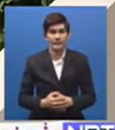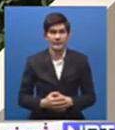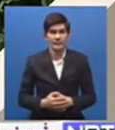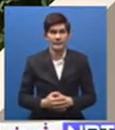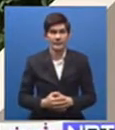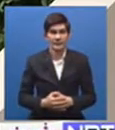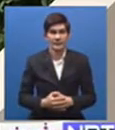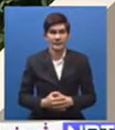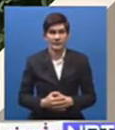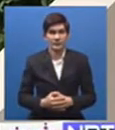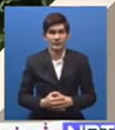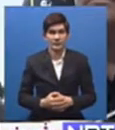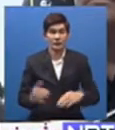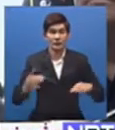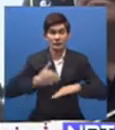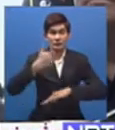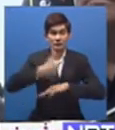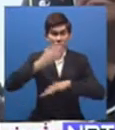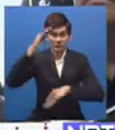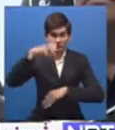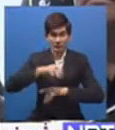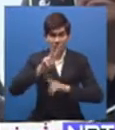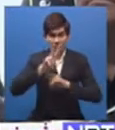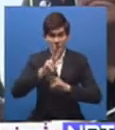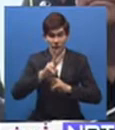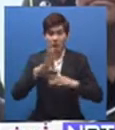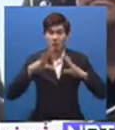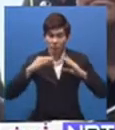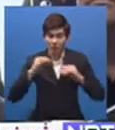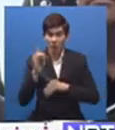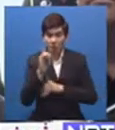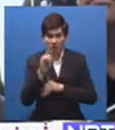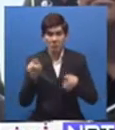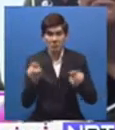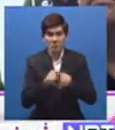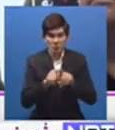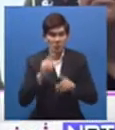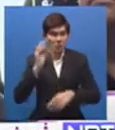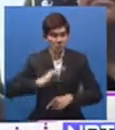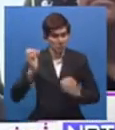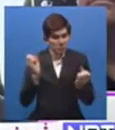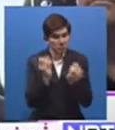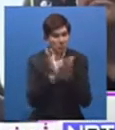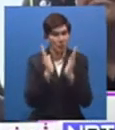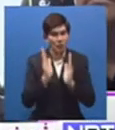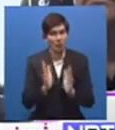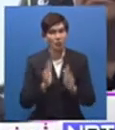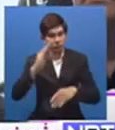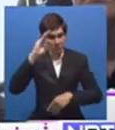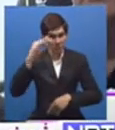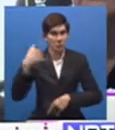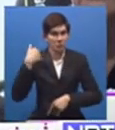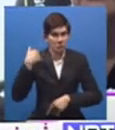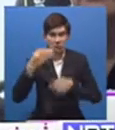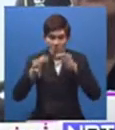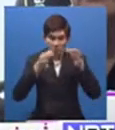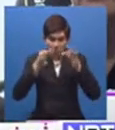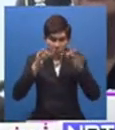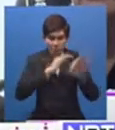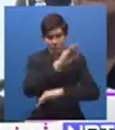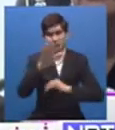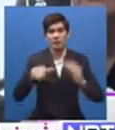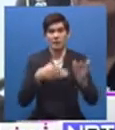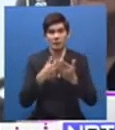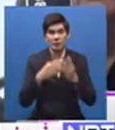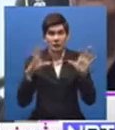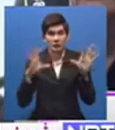พลโทธวัชสุขปลั่งแม่ทัพภาค2ยอมรับว่าอุบัติเหตุที่เกิดขึ้นทำลายขวัญกำลังใจของกำลังพลแต่ได้ชี้แจงถึงสิ่งที่เกิดขึ้นเป็นอุ